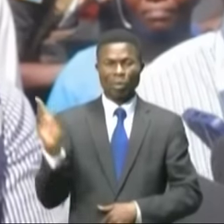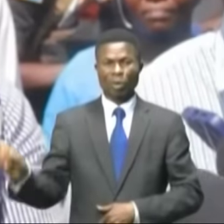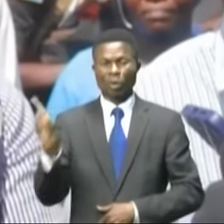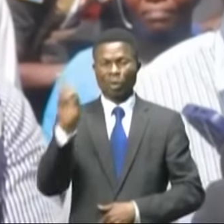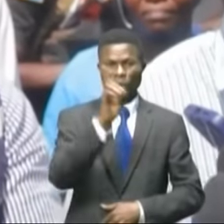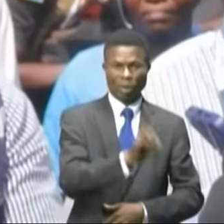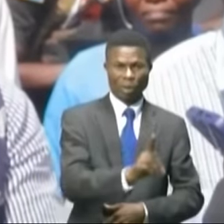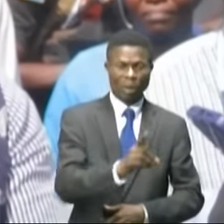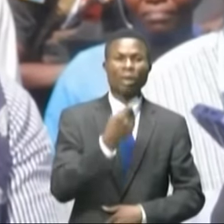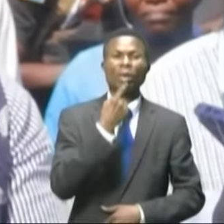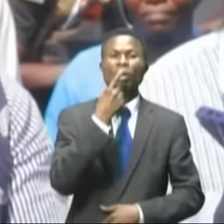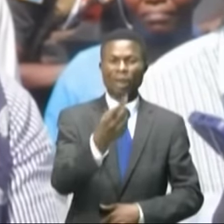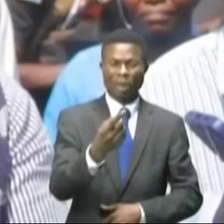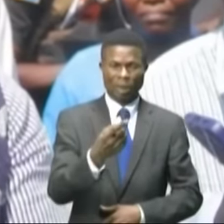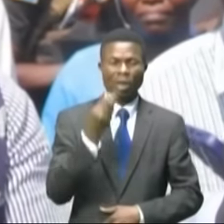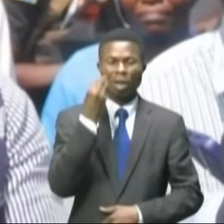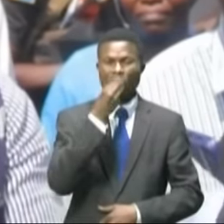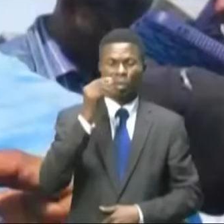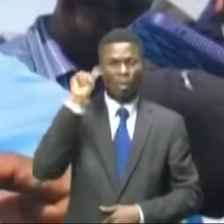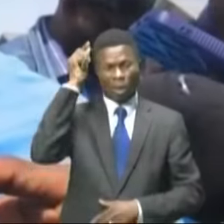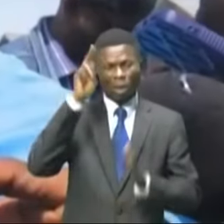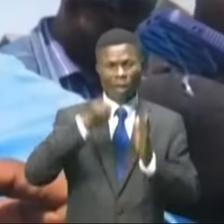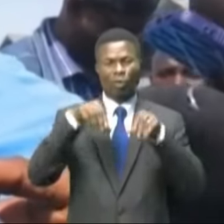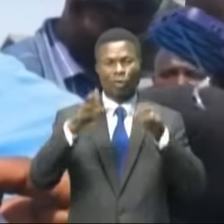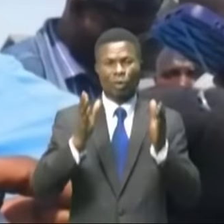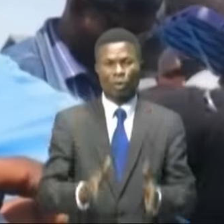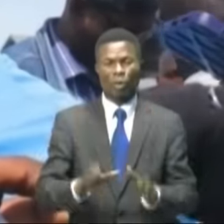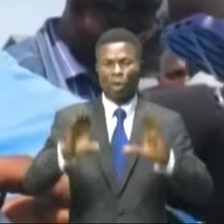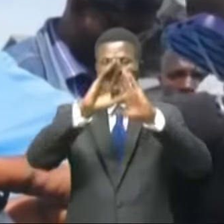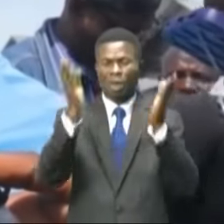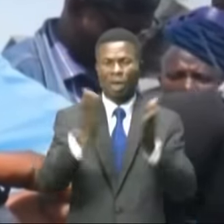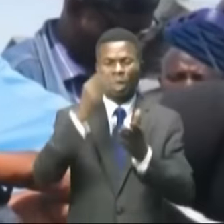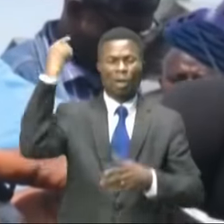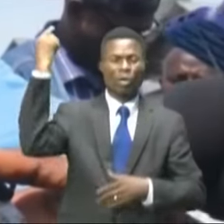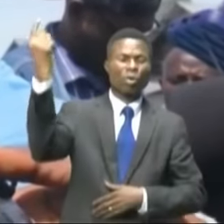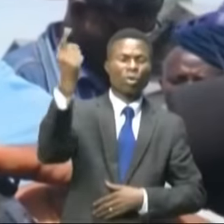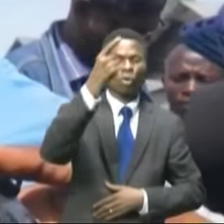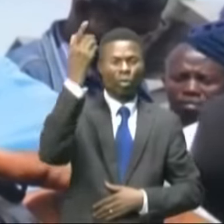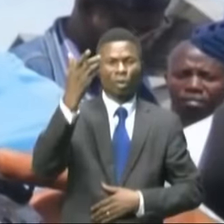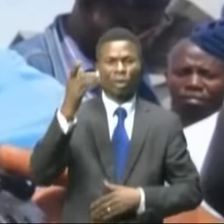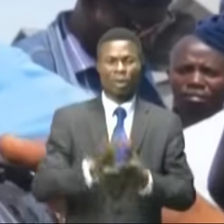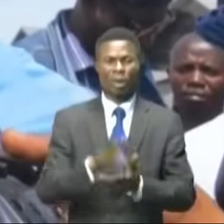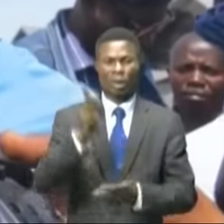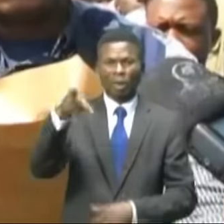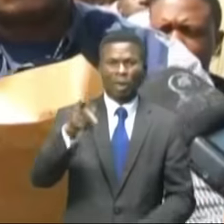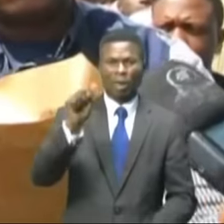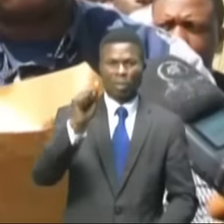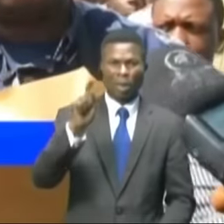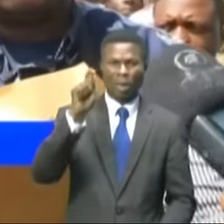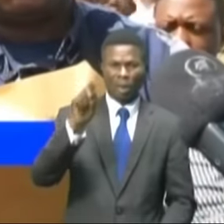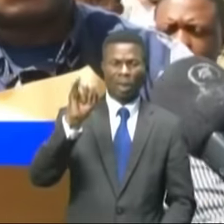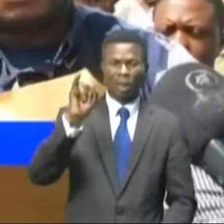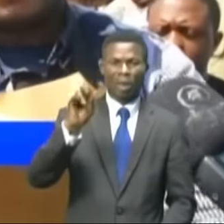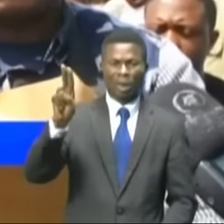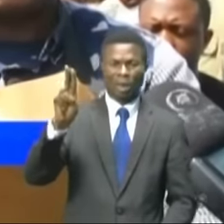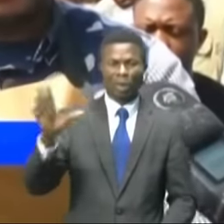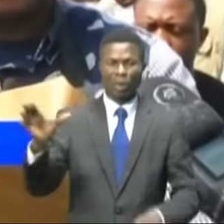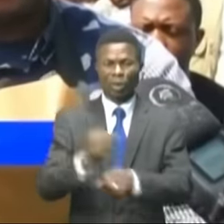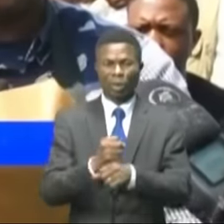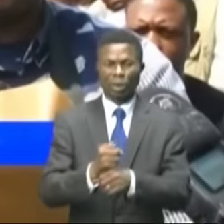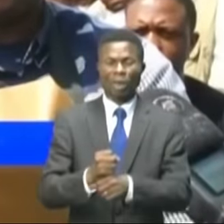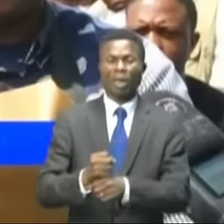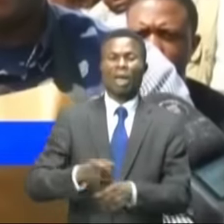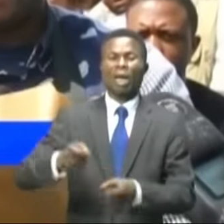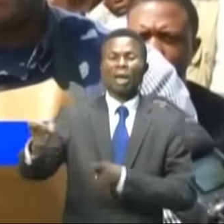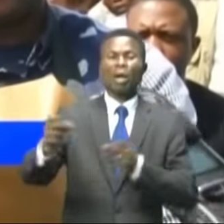lu un moment adressé au gouvernement congolais et à la communauté internationale. Patrick Nyamatomoa. Le régime du Rwanda ne cesse